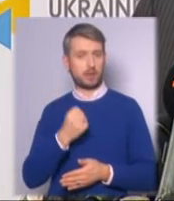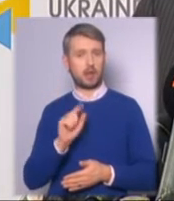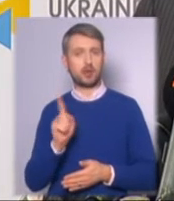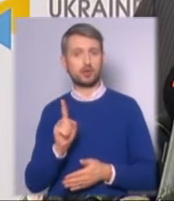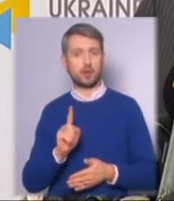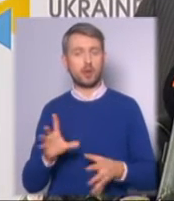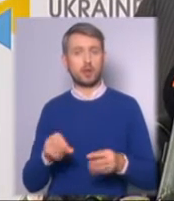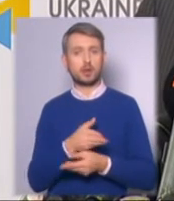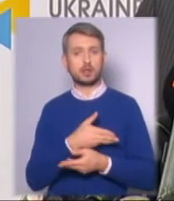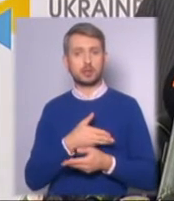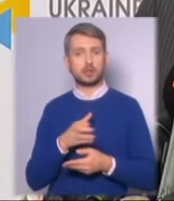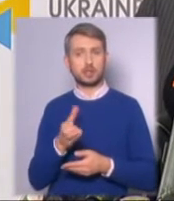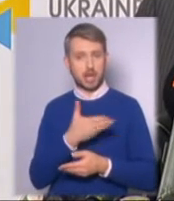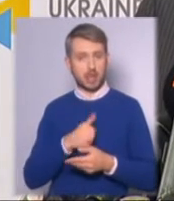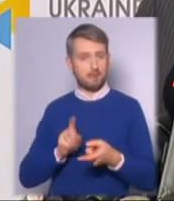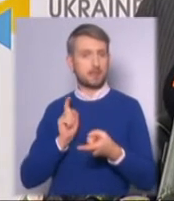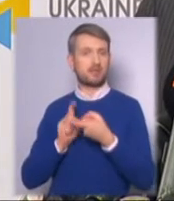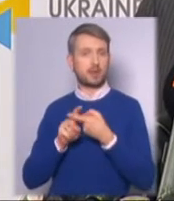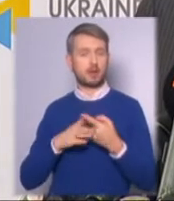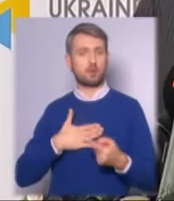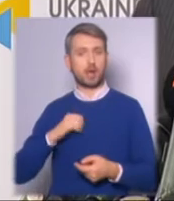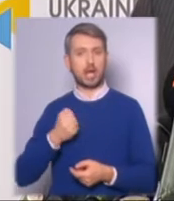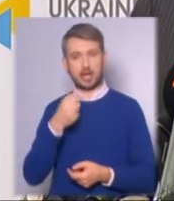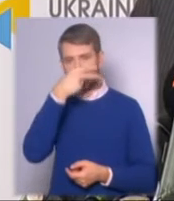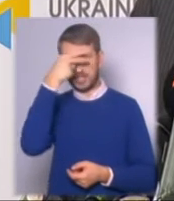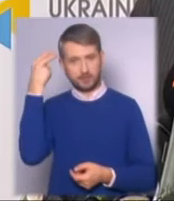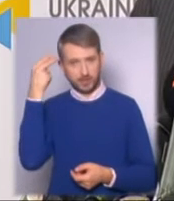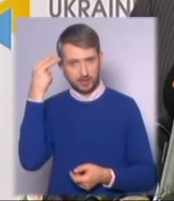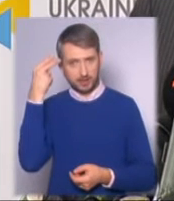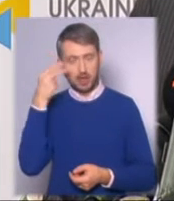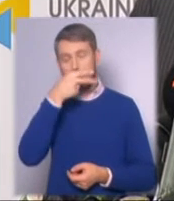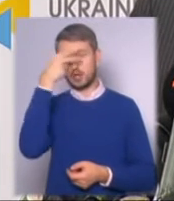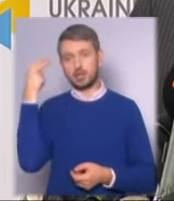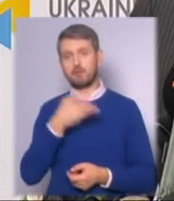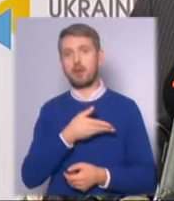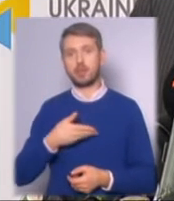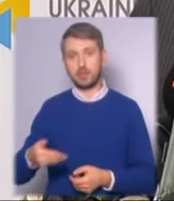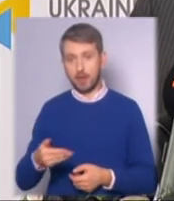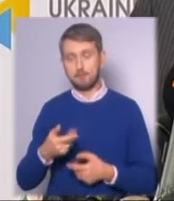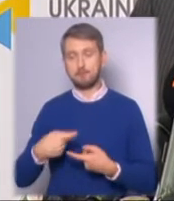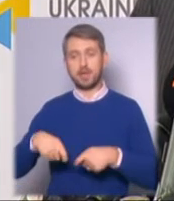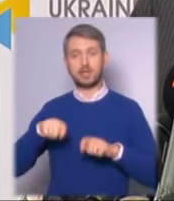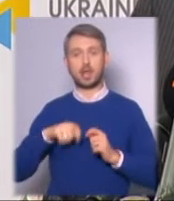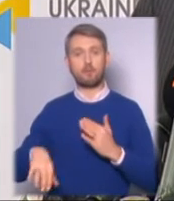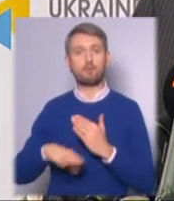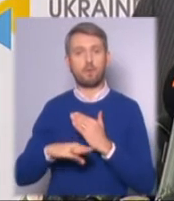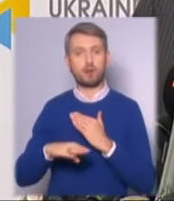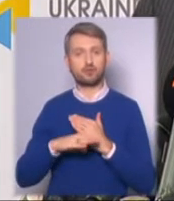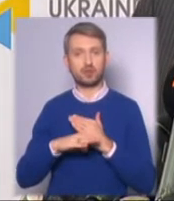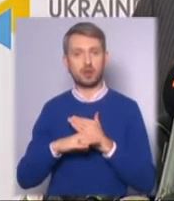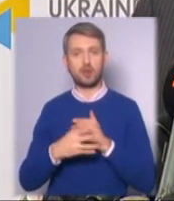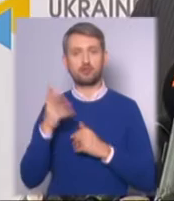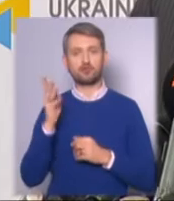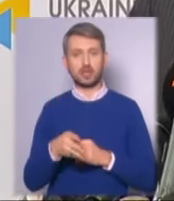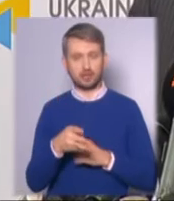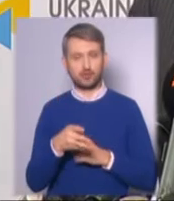нами связалась наша коллега из Литвы, моя коллега из Литвы. Литва нам передала в помощь 4000